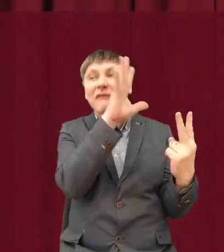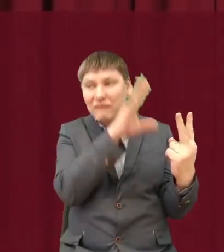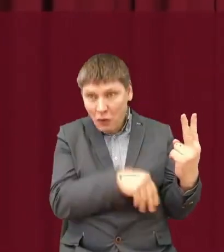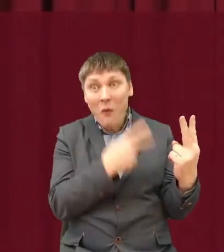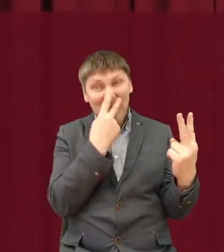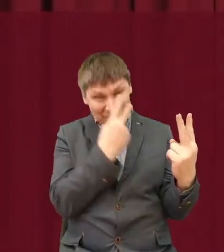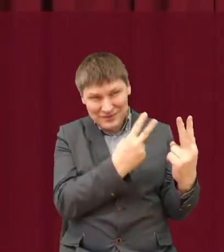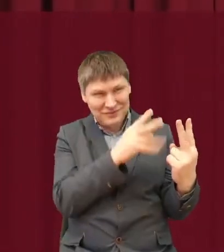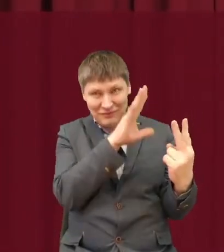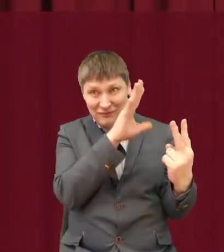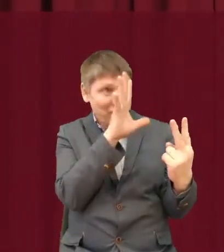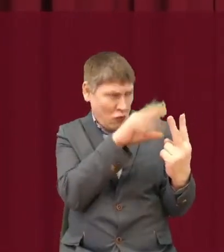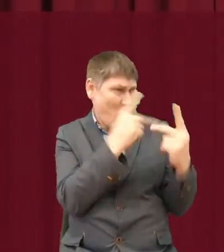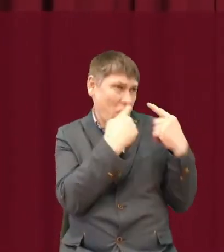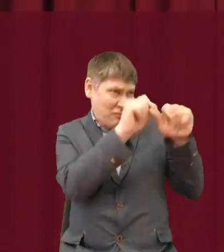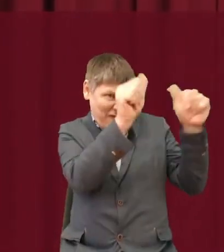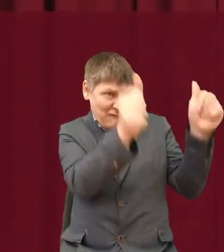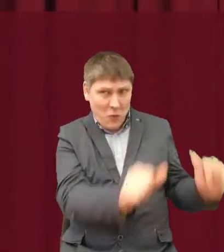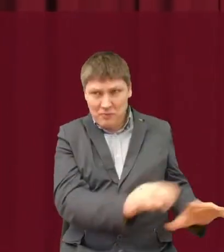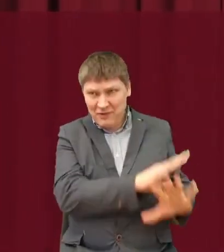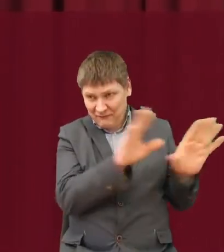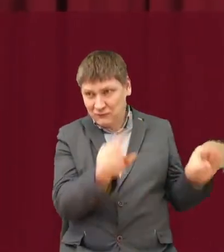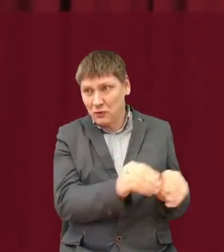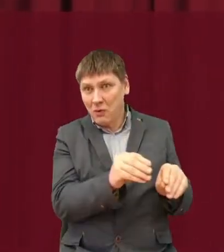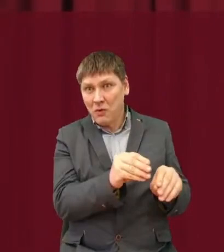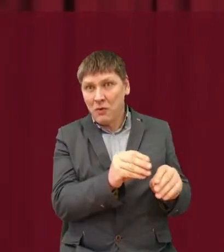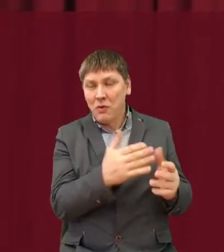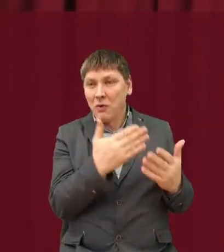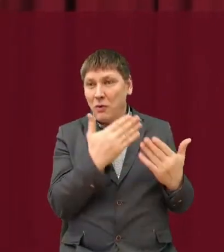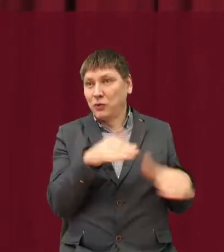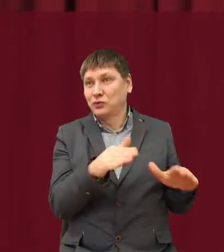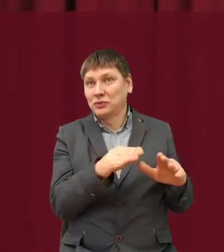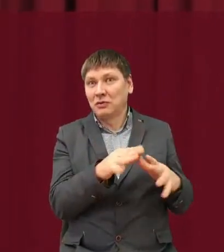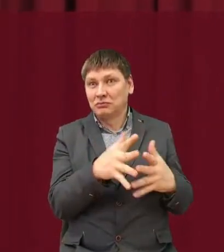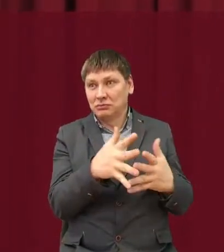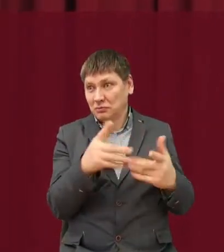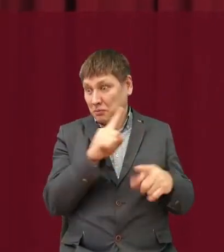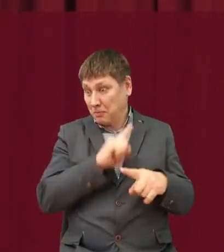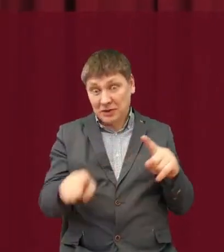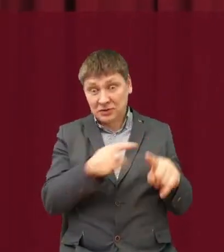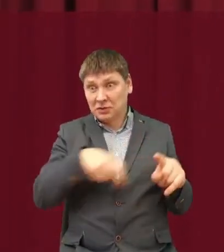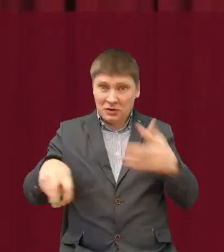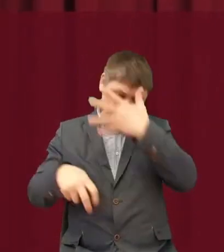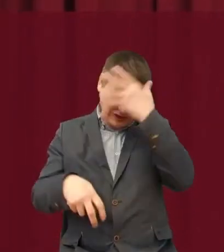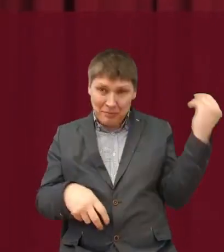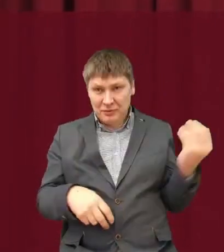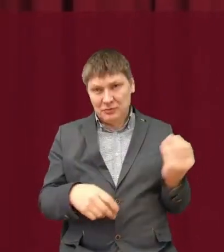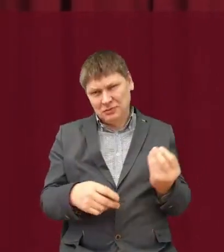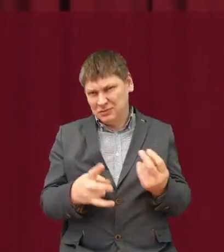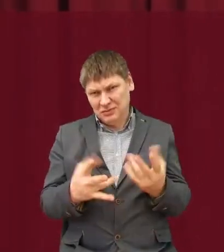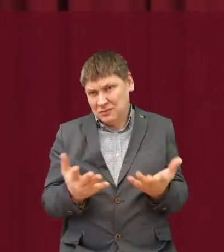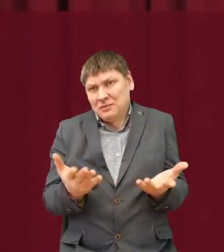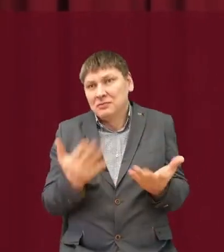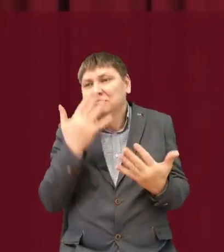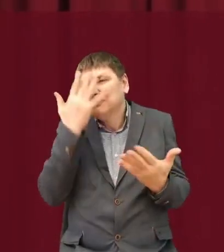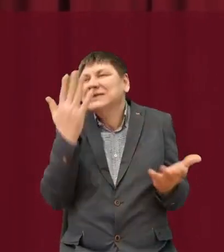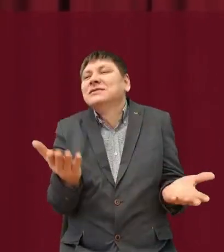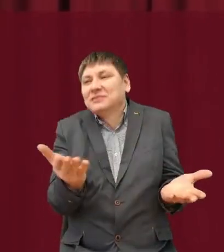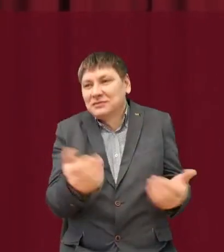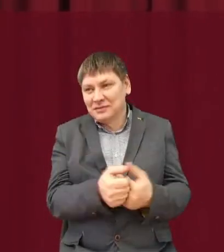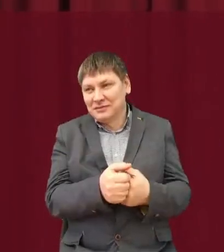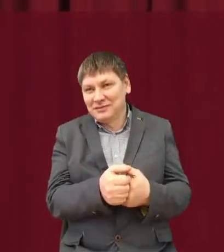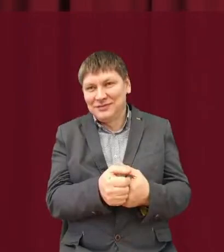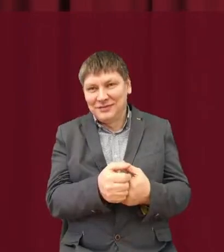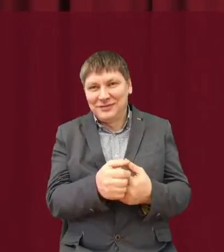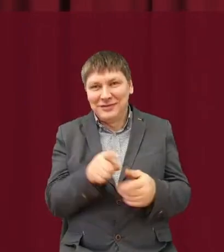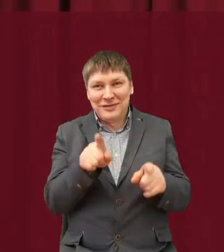может быть это свойственно больше братьям посмотреть в зеркало и увидеть какой там как говорят красавчик стоит